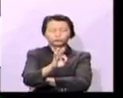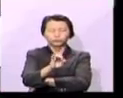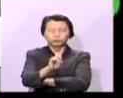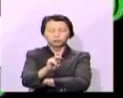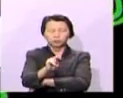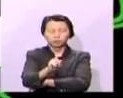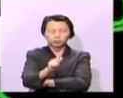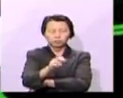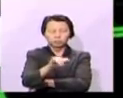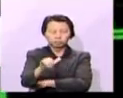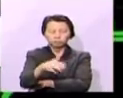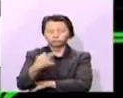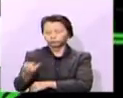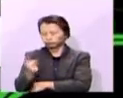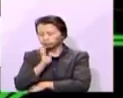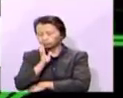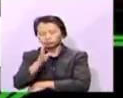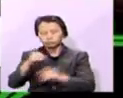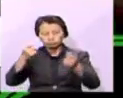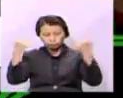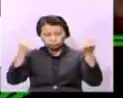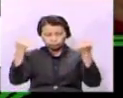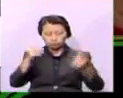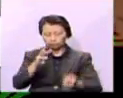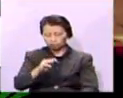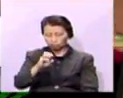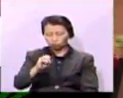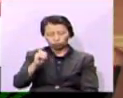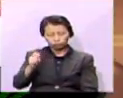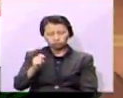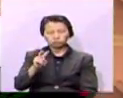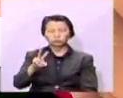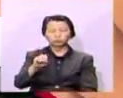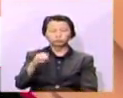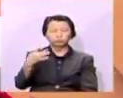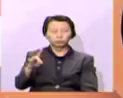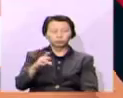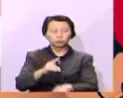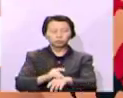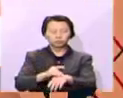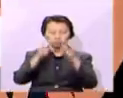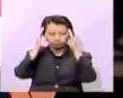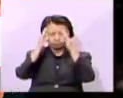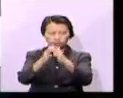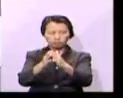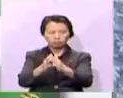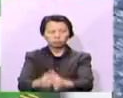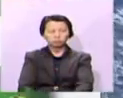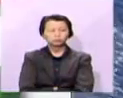Beliau menyatakannya selepas melancarkan Carnival MOT 2018 di dataran Bentong, Pahang.